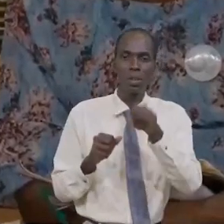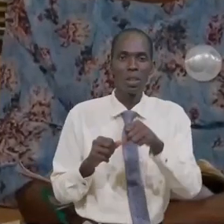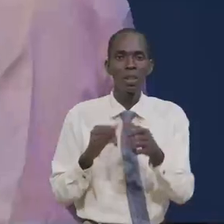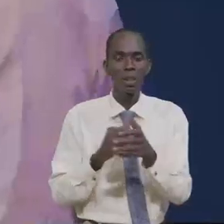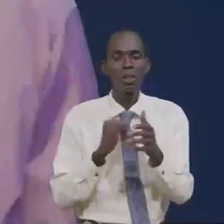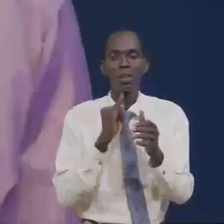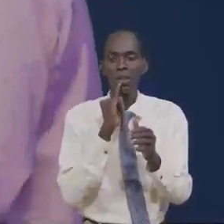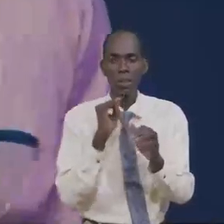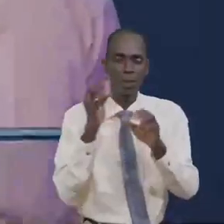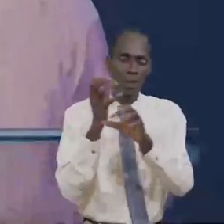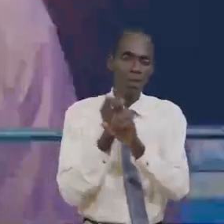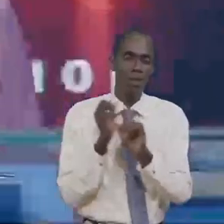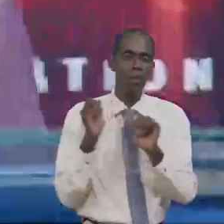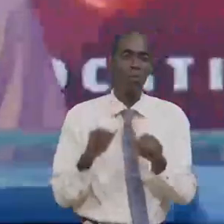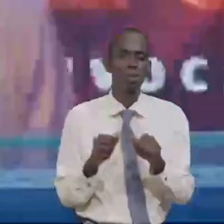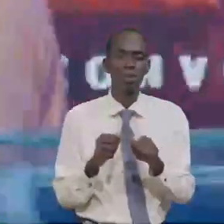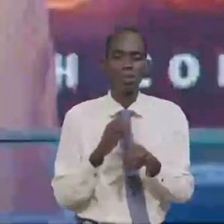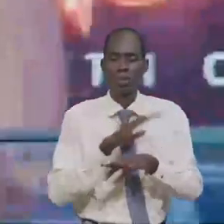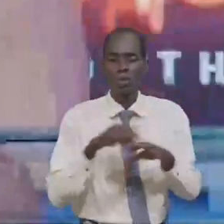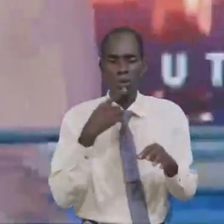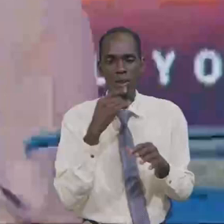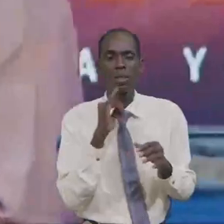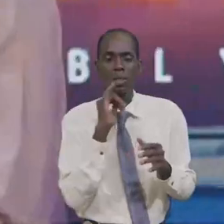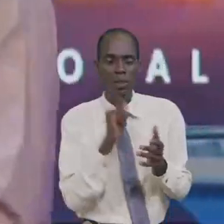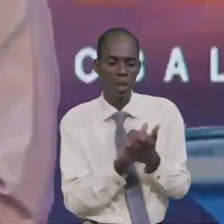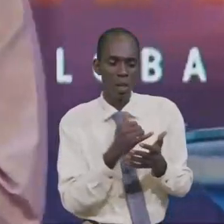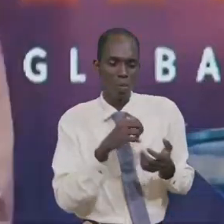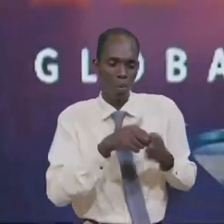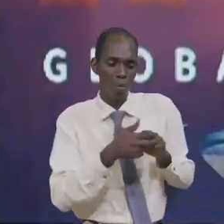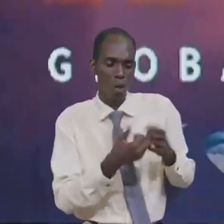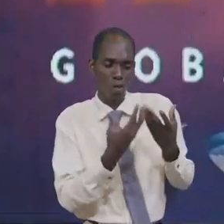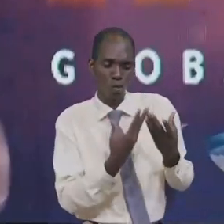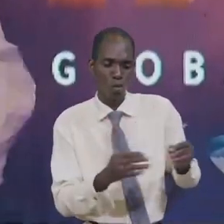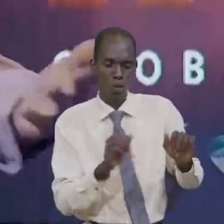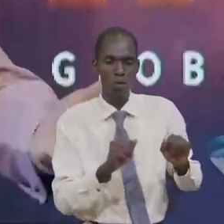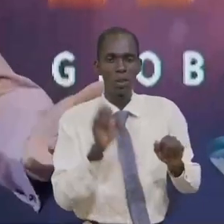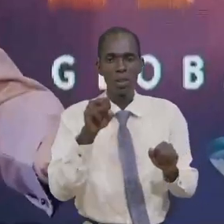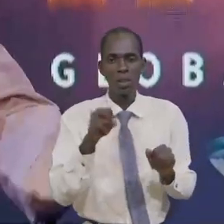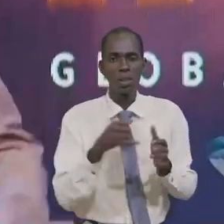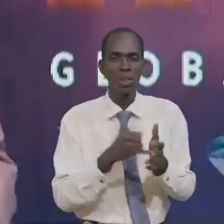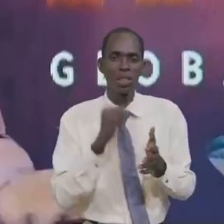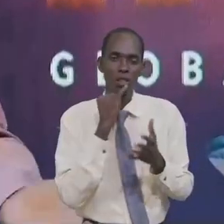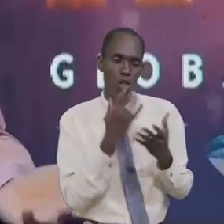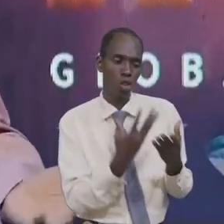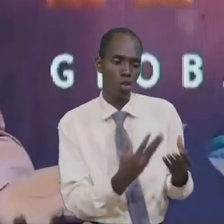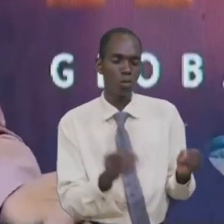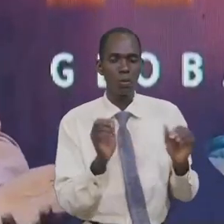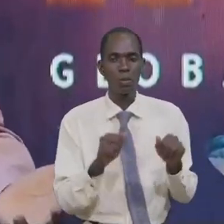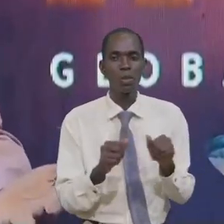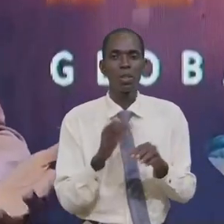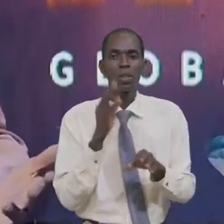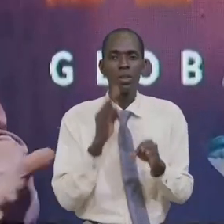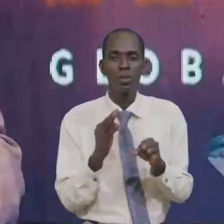est-ce que ce problème est seul un solvable oui il est solvable ne dit plus est-ce que ces circonstances